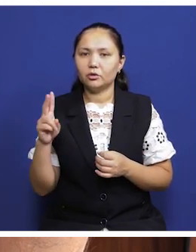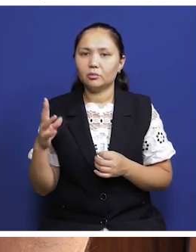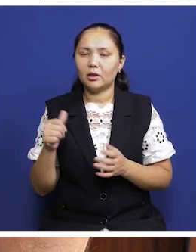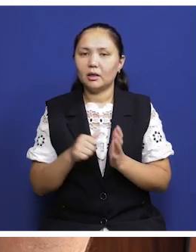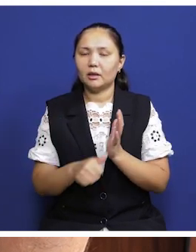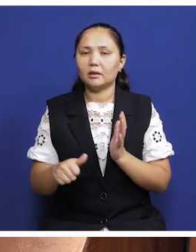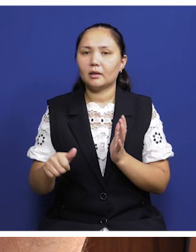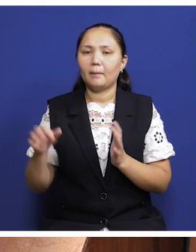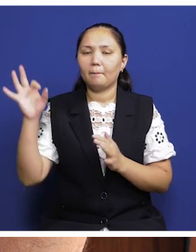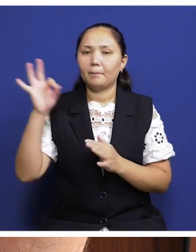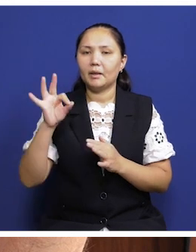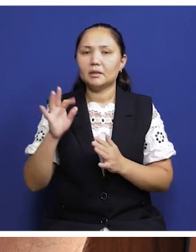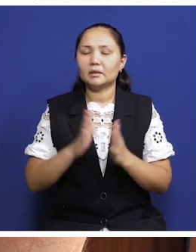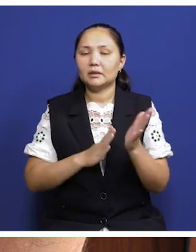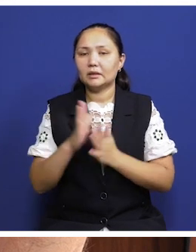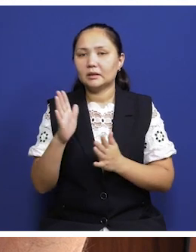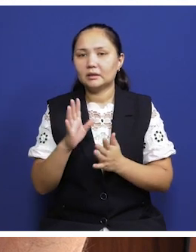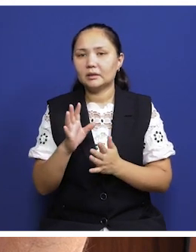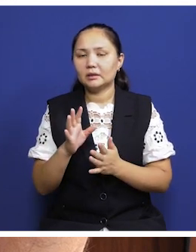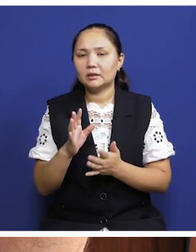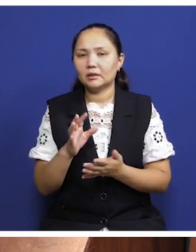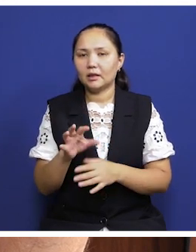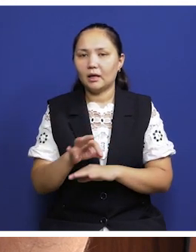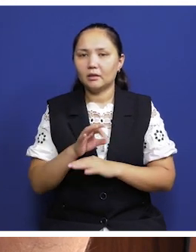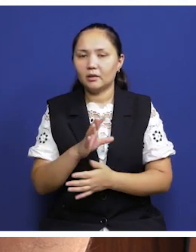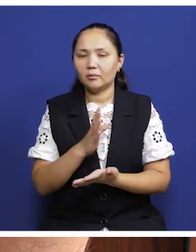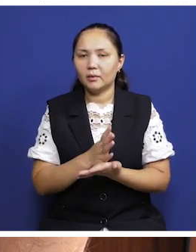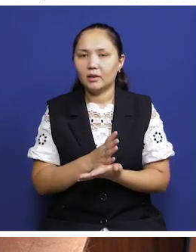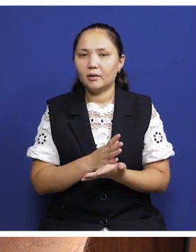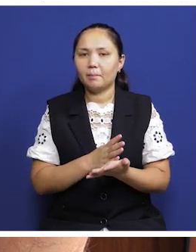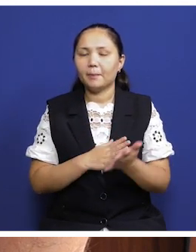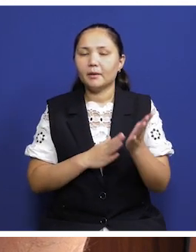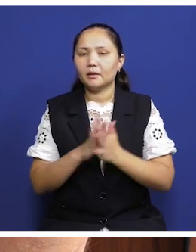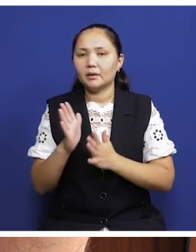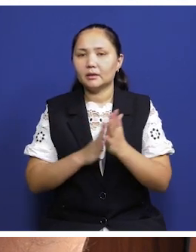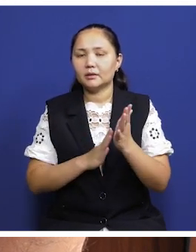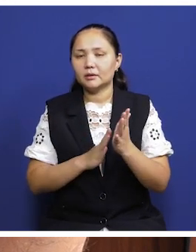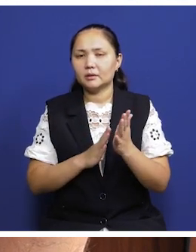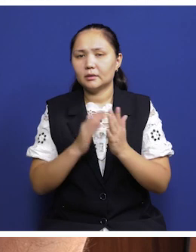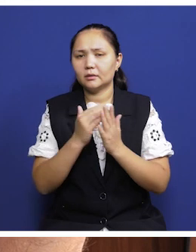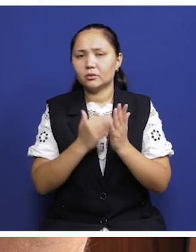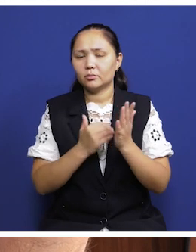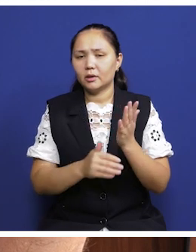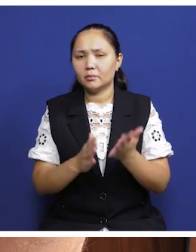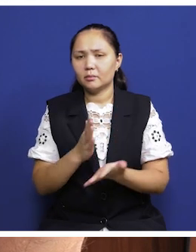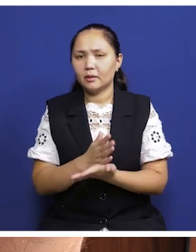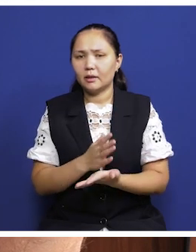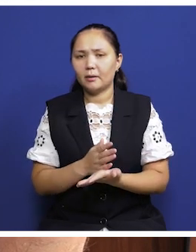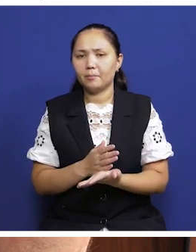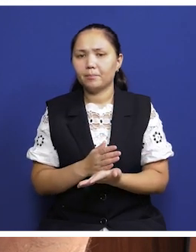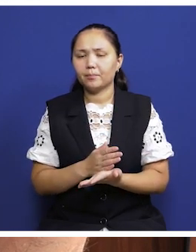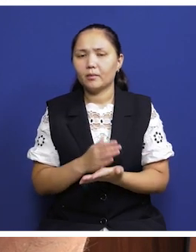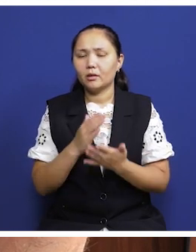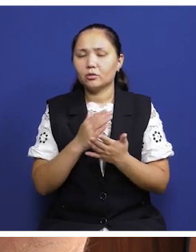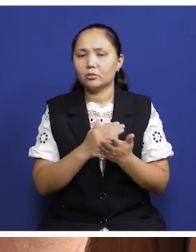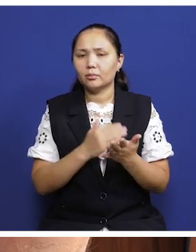26% егістік жер. Егістікті жолғайту мәселесі бойынша келмей жатқан жерлерге егістік егу жоспары бар. Бұл жөнінде де біз жоспарды артығымен